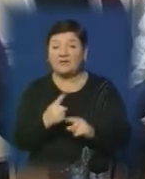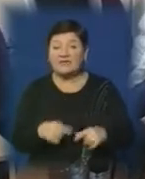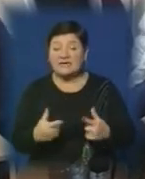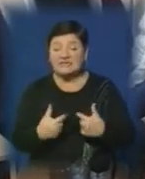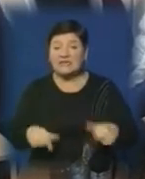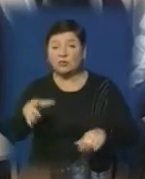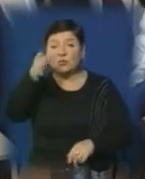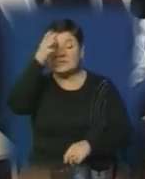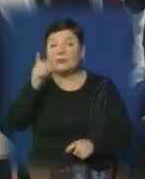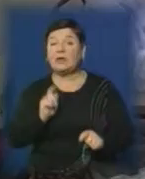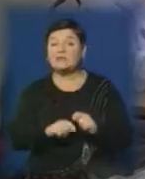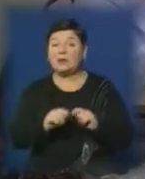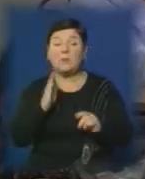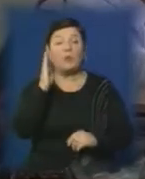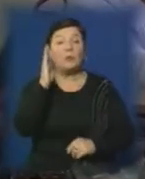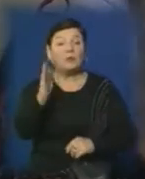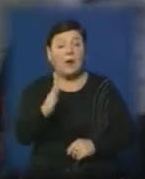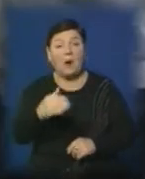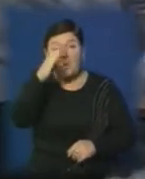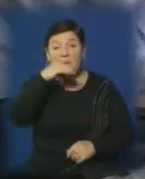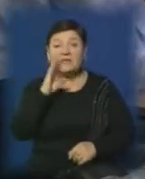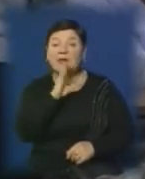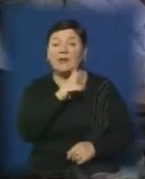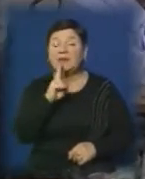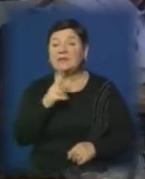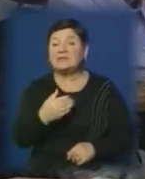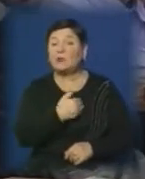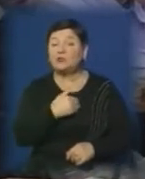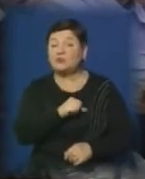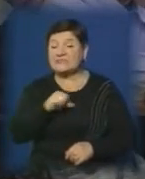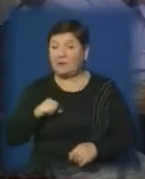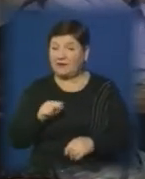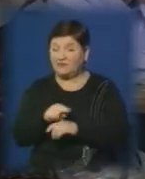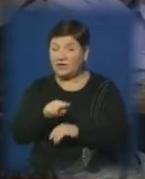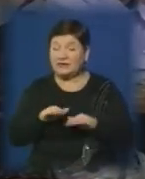сектору освіти, експерти прогнозують, що батьків, які захочуть навчати своїх дітей самостійно, побільшає.